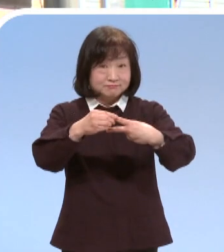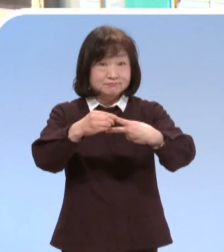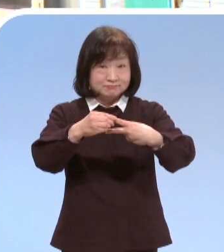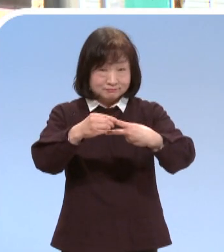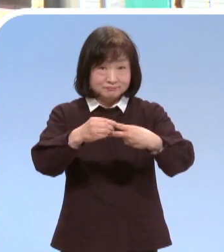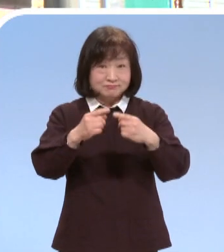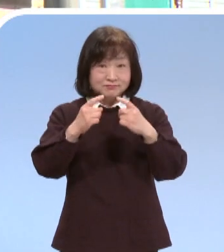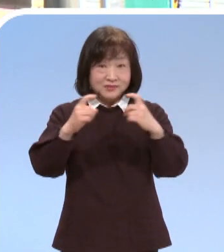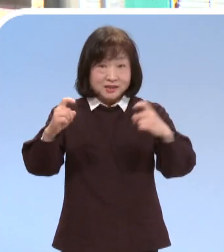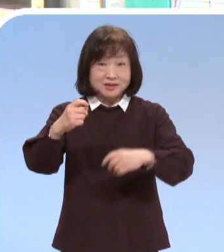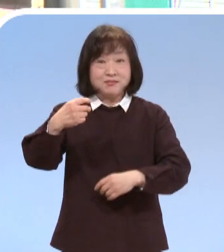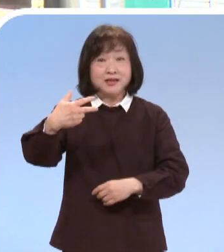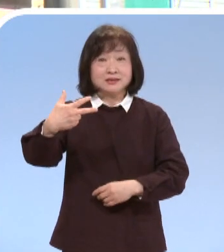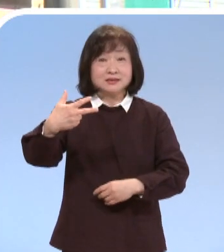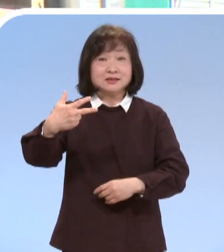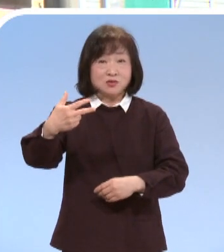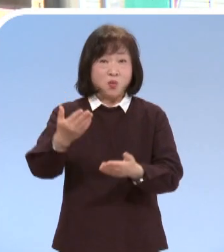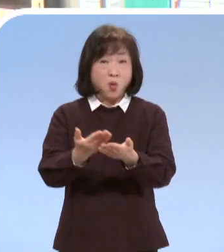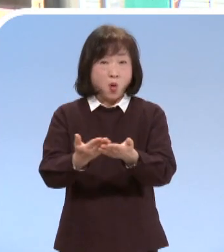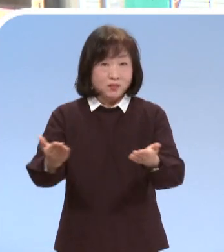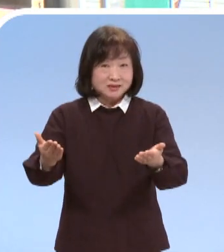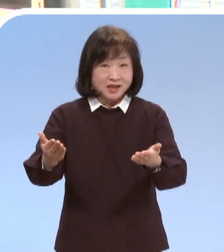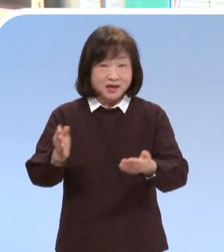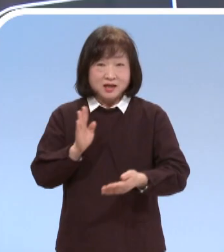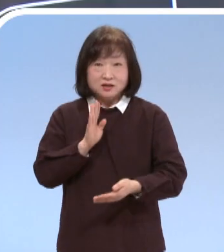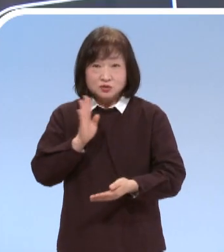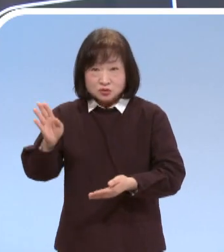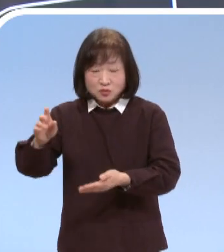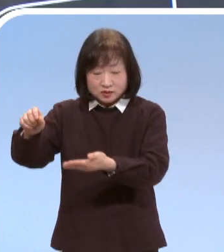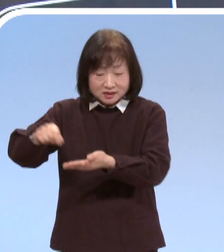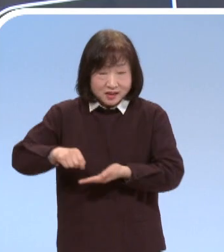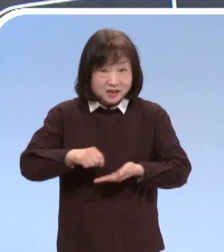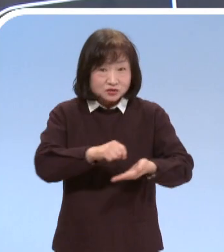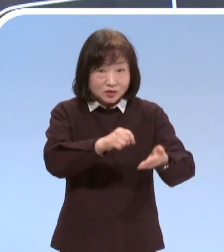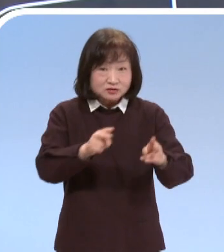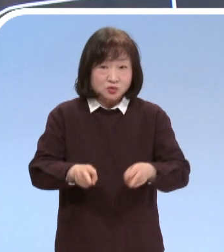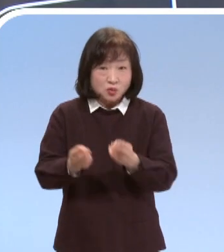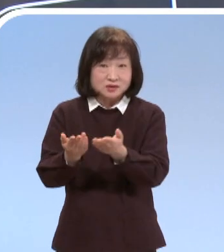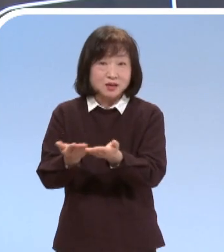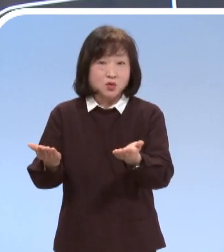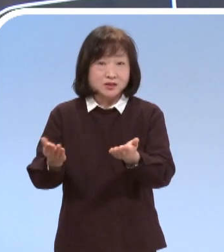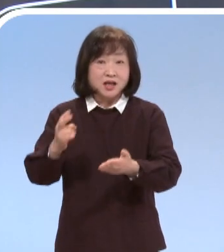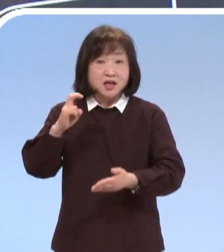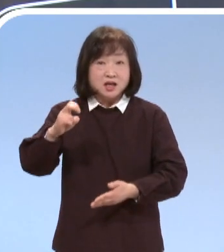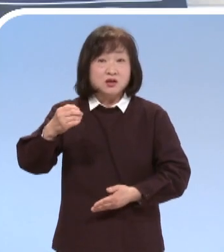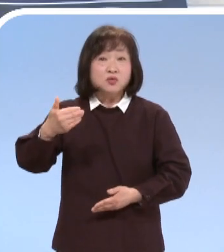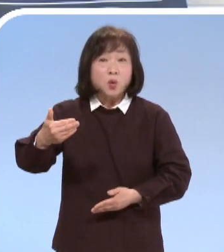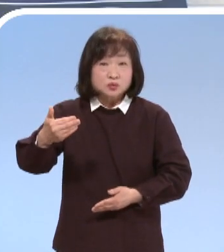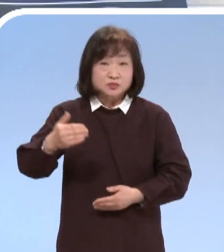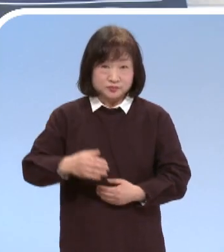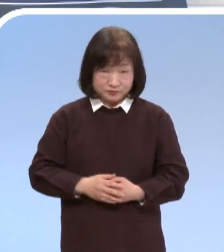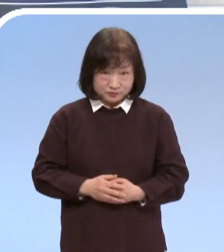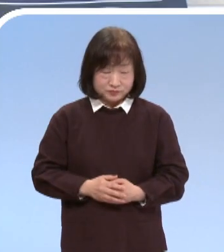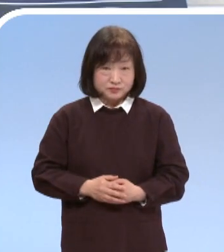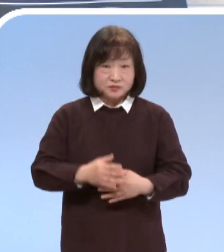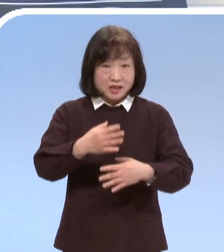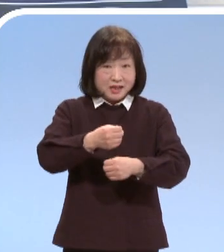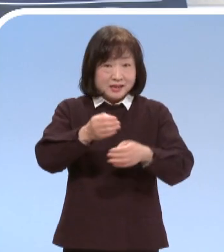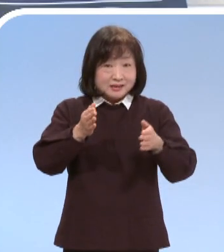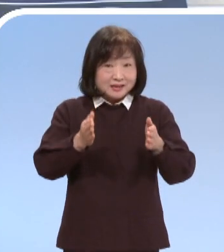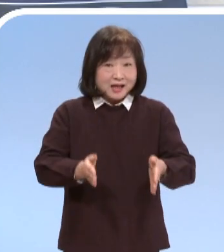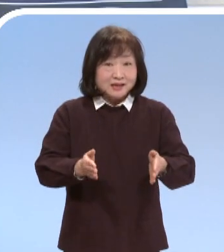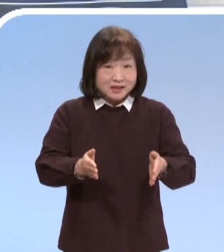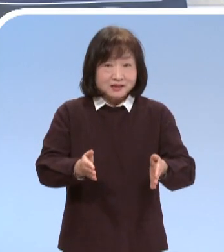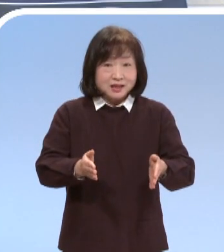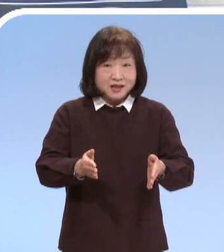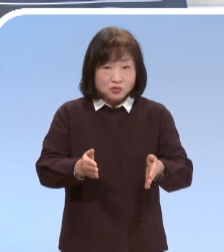まずやってきたのは姫路市にあるテイクアウト専門店6。期間限定のものを合わせて10種